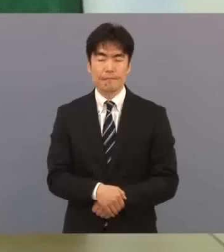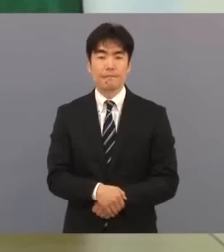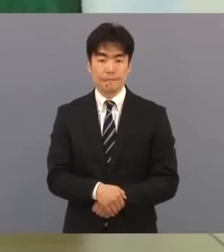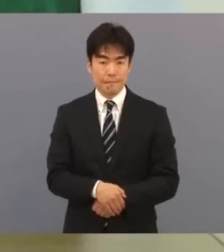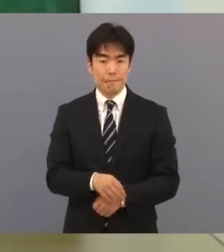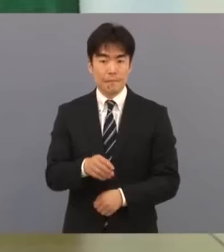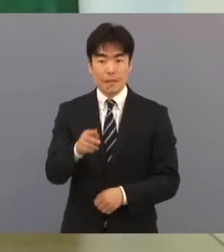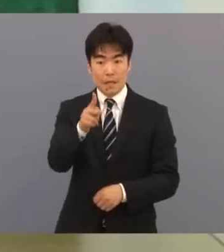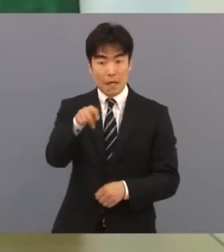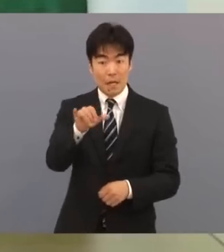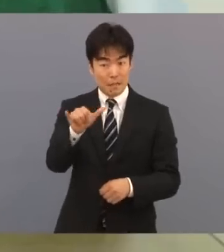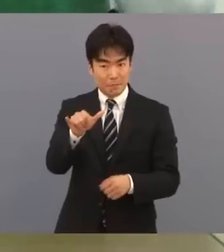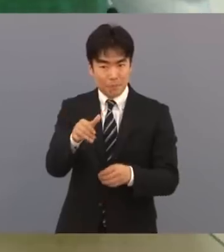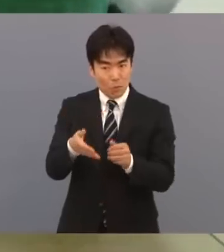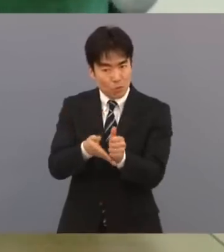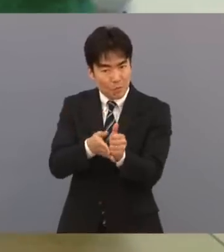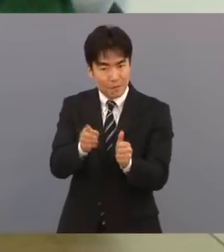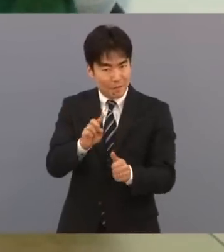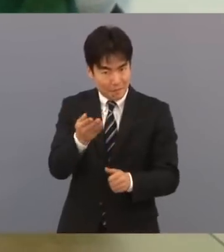ガヤちゃんのおすすめはどれかな。